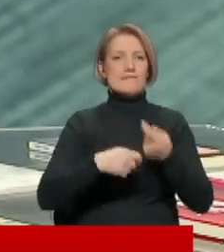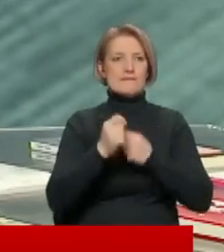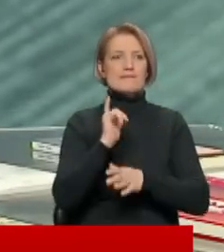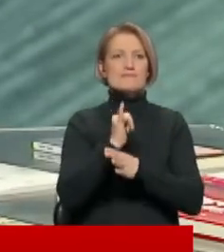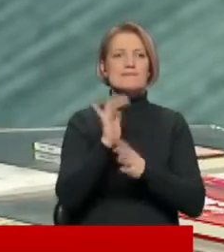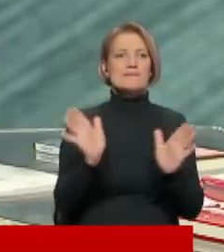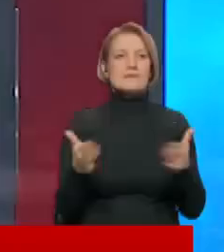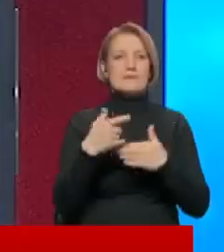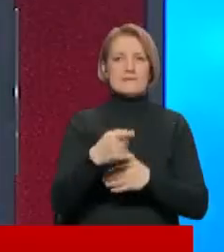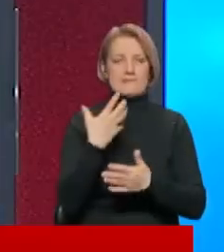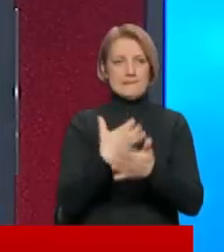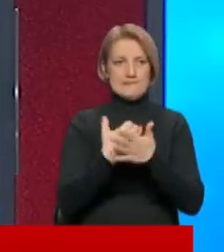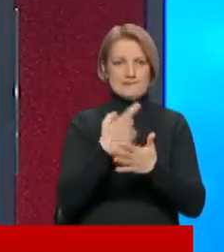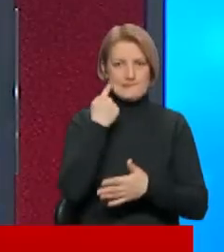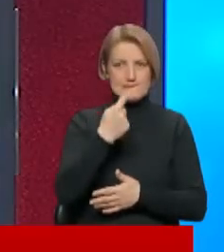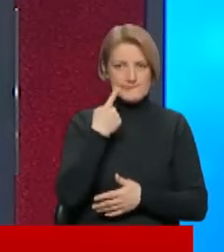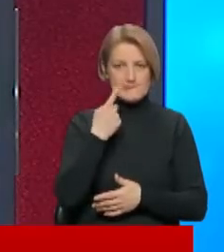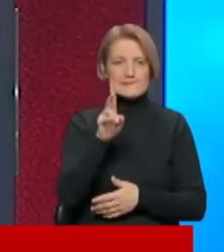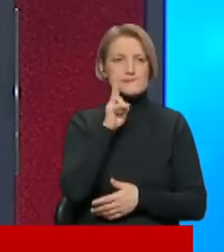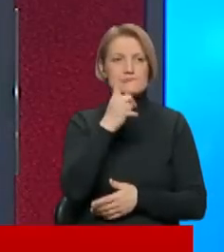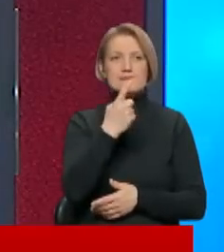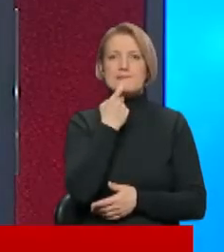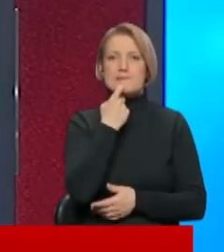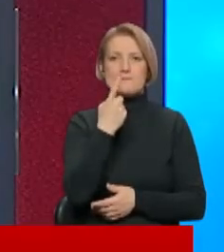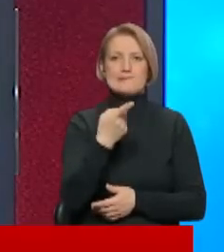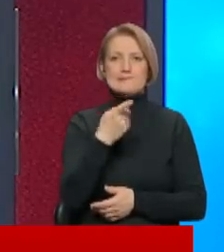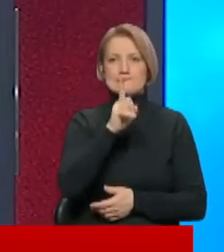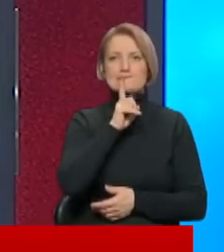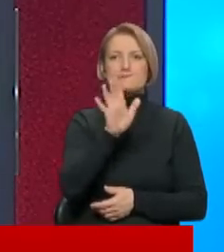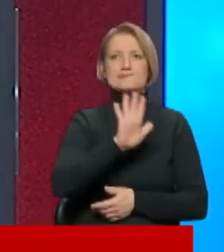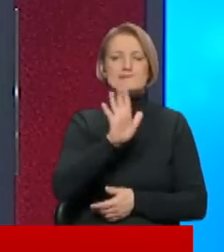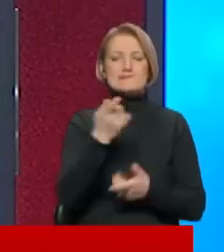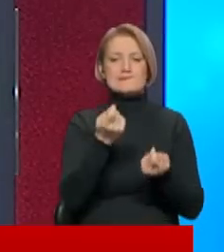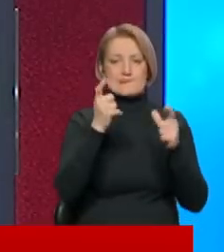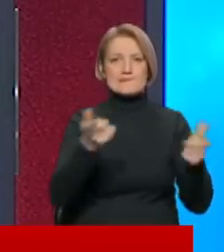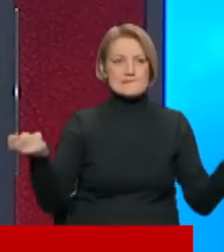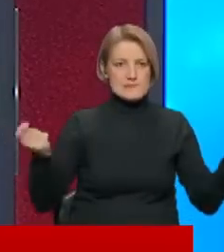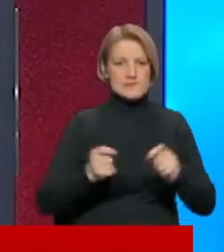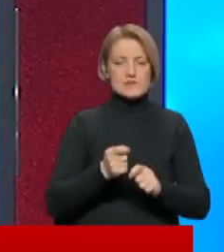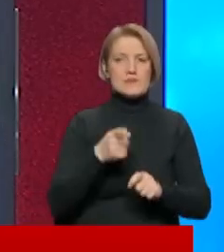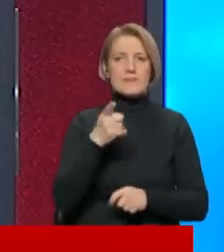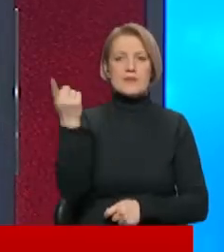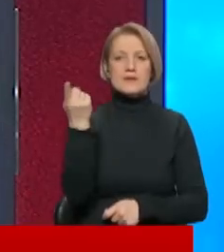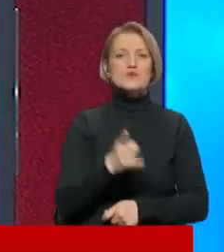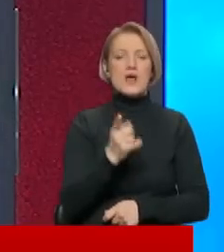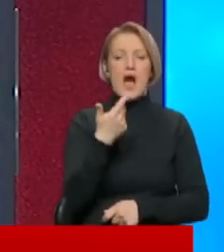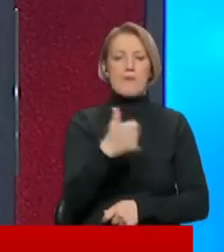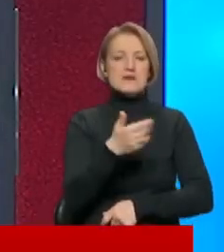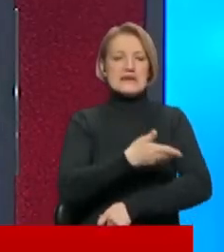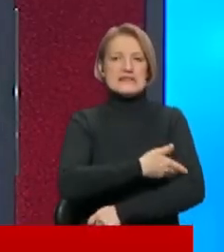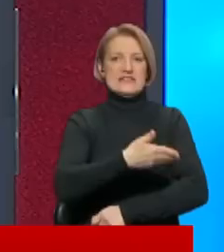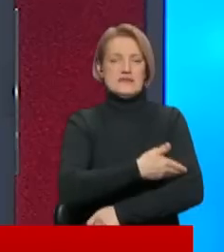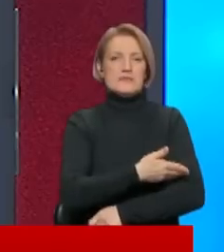Sanatkarlar Odası verilerine göre son 1 yılda 1150 esnaf kepenk kapattı kapatanların %60'ı hizmet